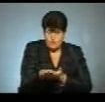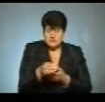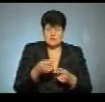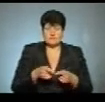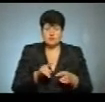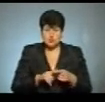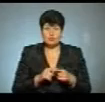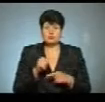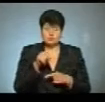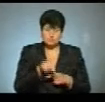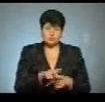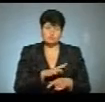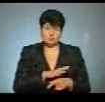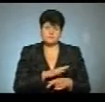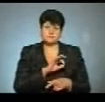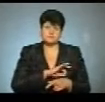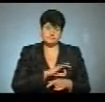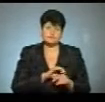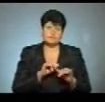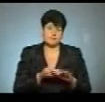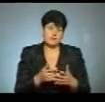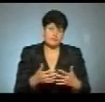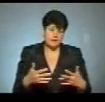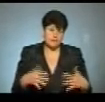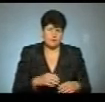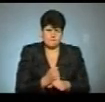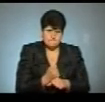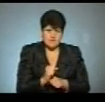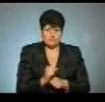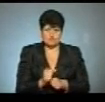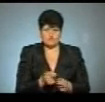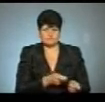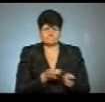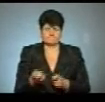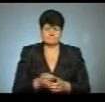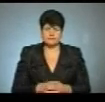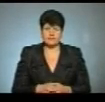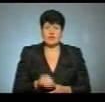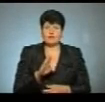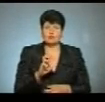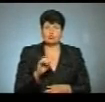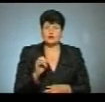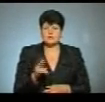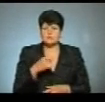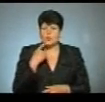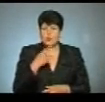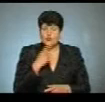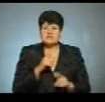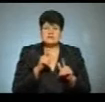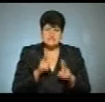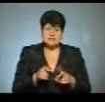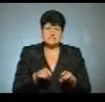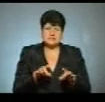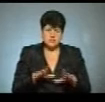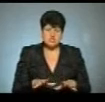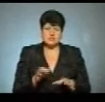цього, у зв'язку з цим були застосовані спецзасоби і його було примусово доставлено. Володимир Букатко каже, згідний із рішенням